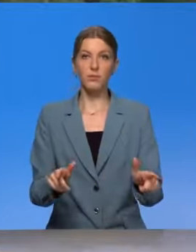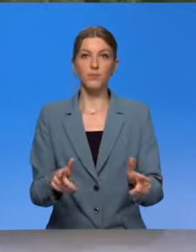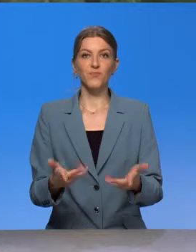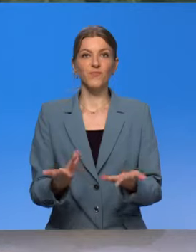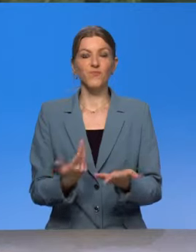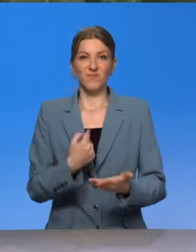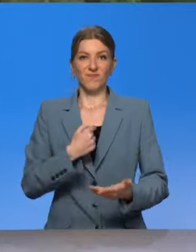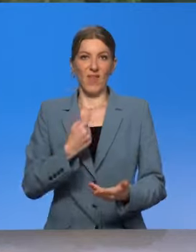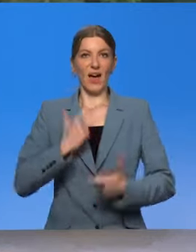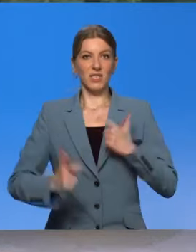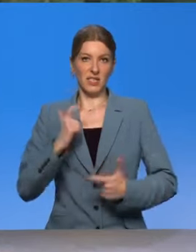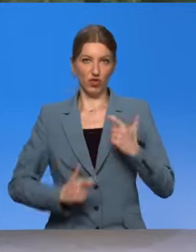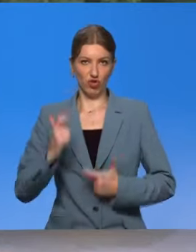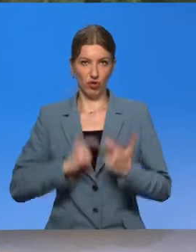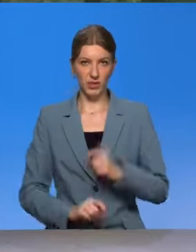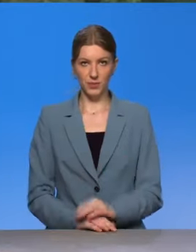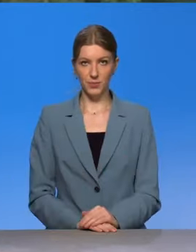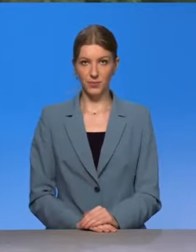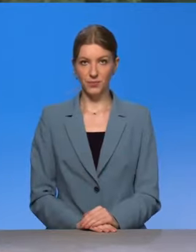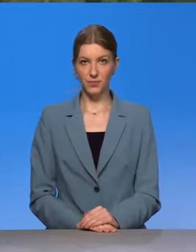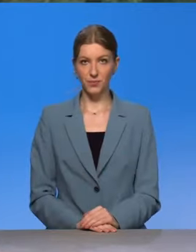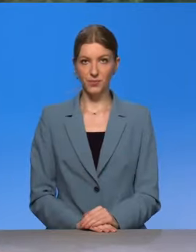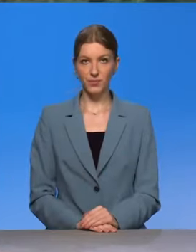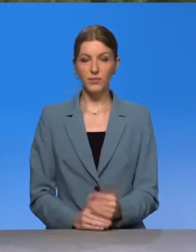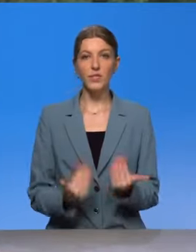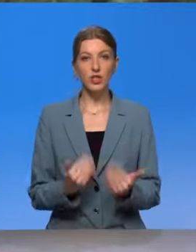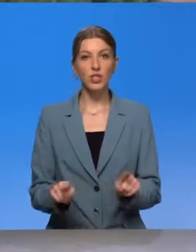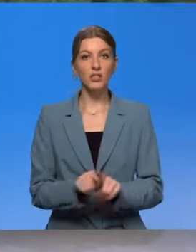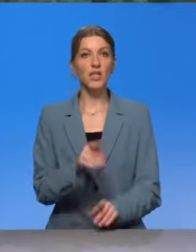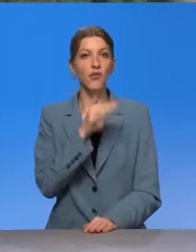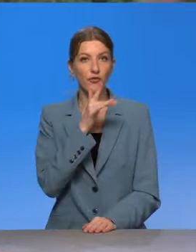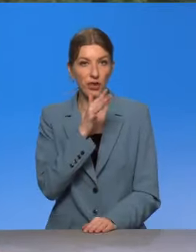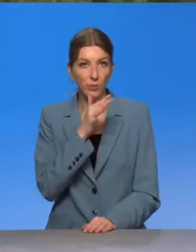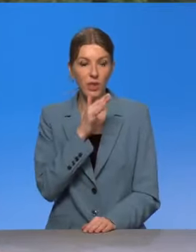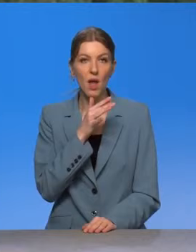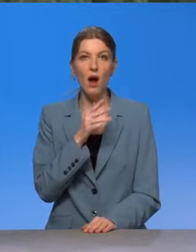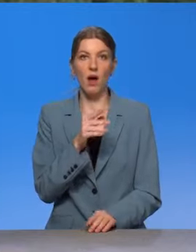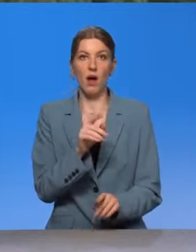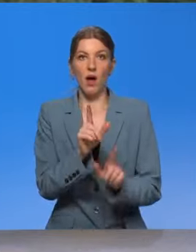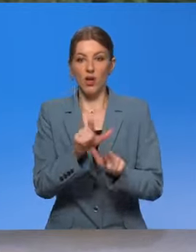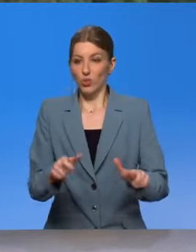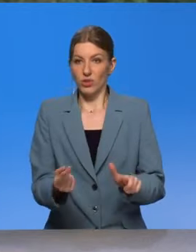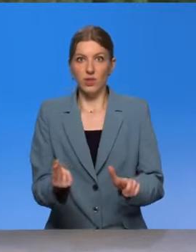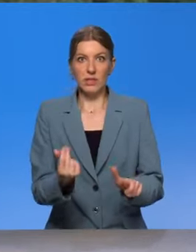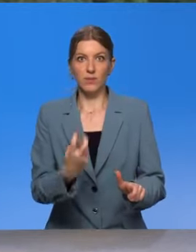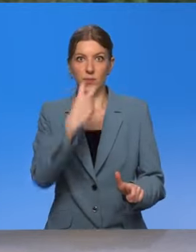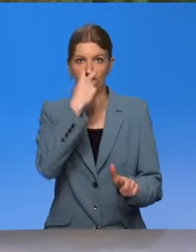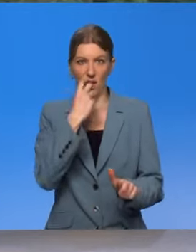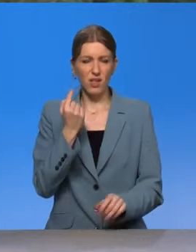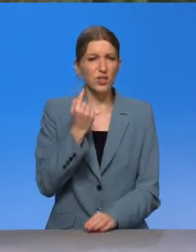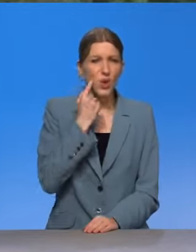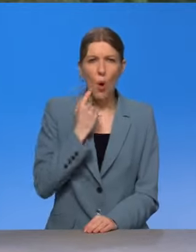эгоистичны. Сейчас эти времена, вот эта пертурбация, которая у всех деньги, только деньги. Ни совести, ни